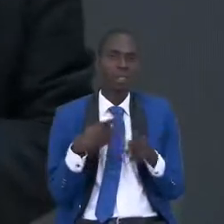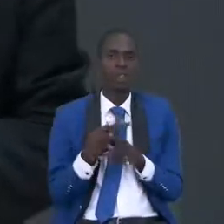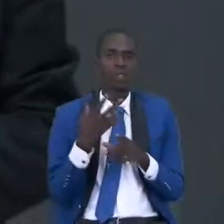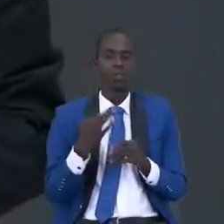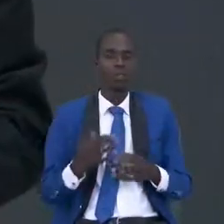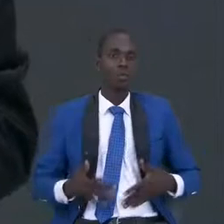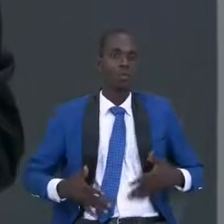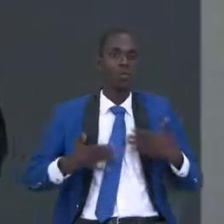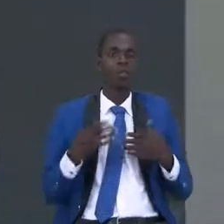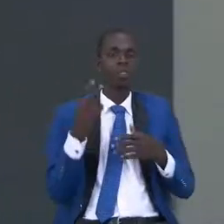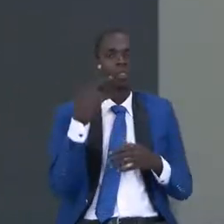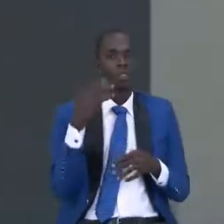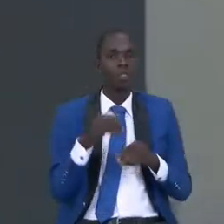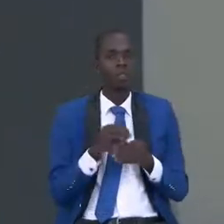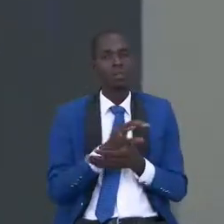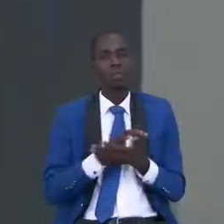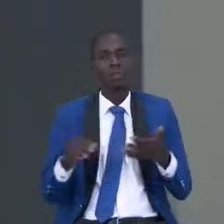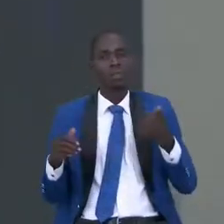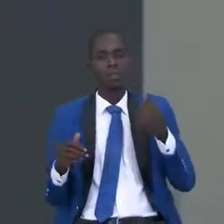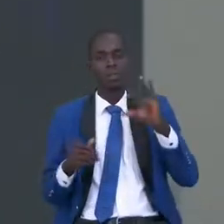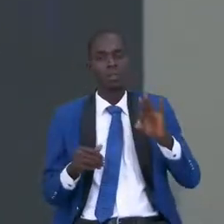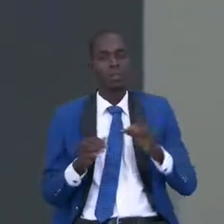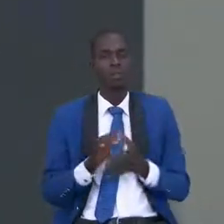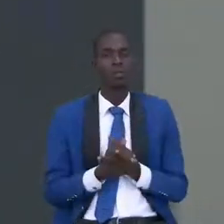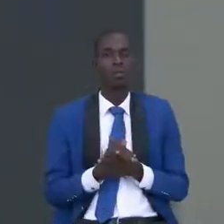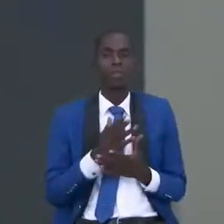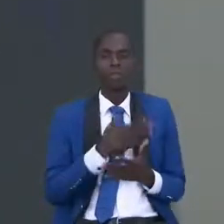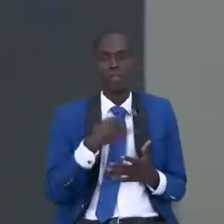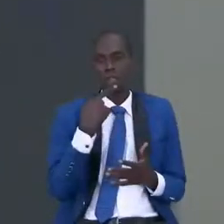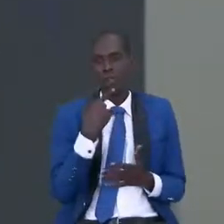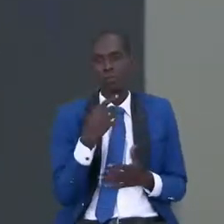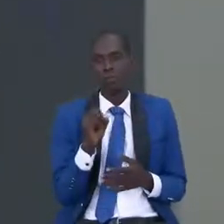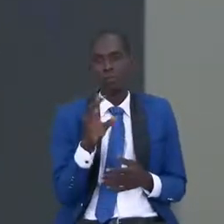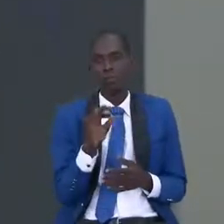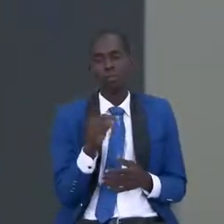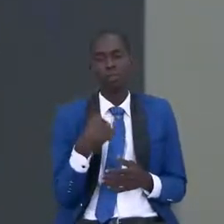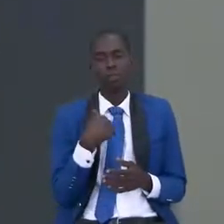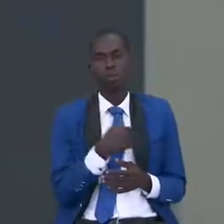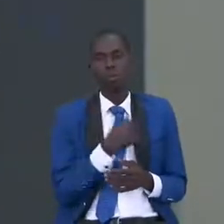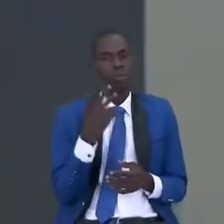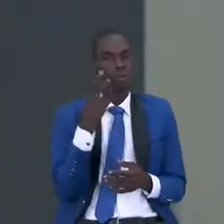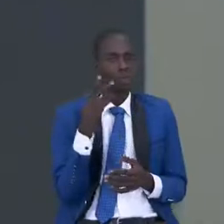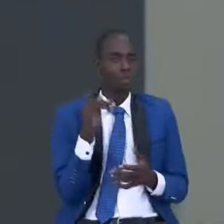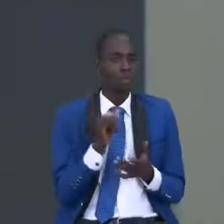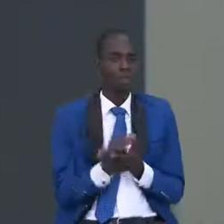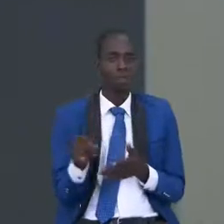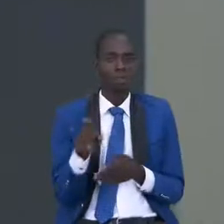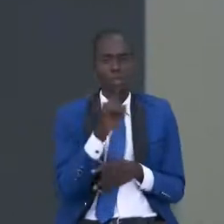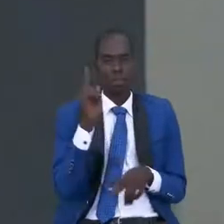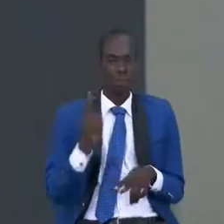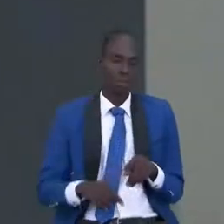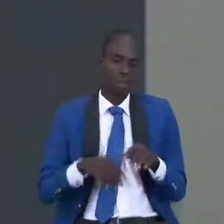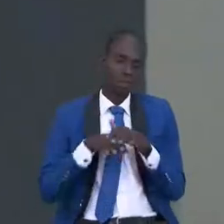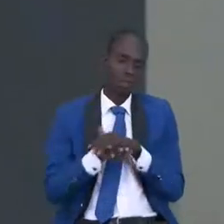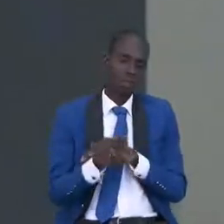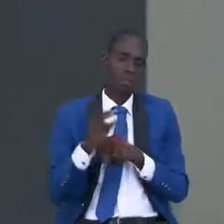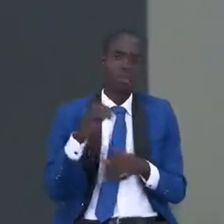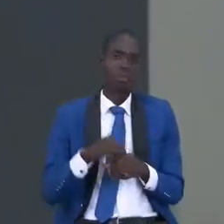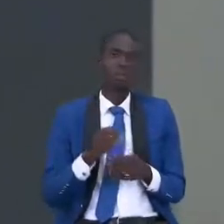Verset 19, on dit, aussi voyons-nous qu'ils ne purent y entrer